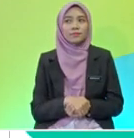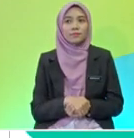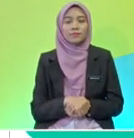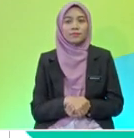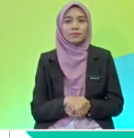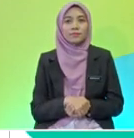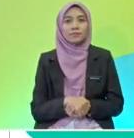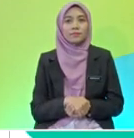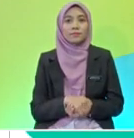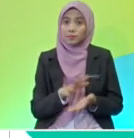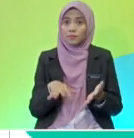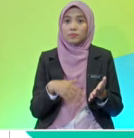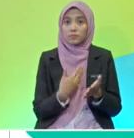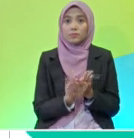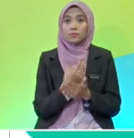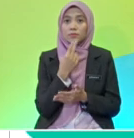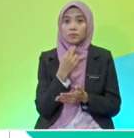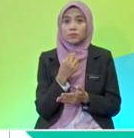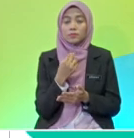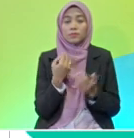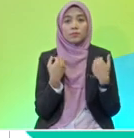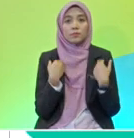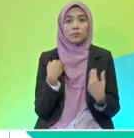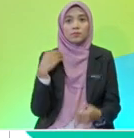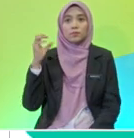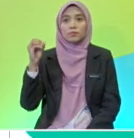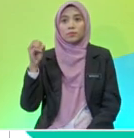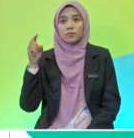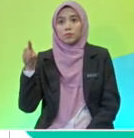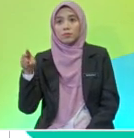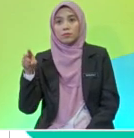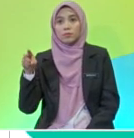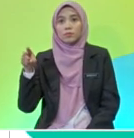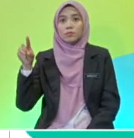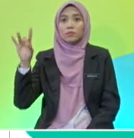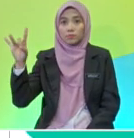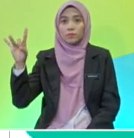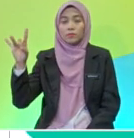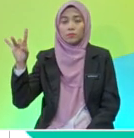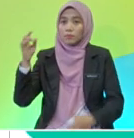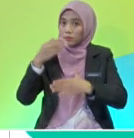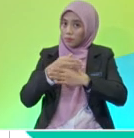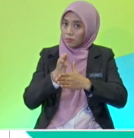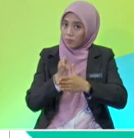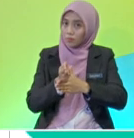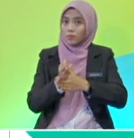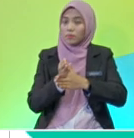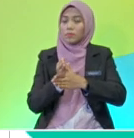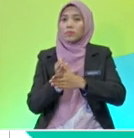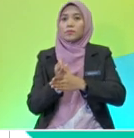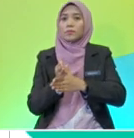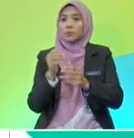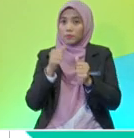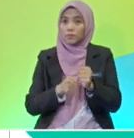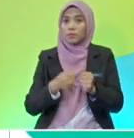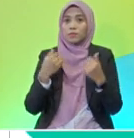keseluruhan gula itu kita ada Syifa kepada beberapa bungkusan yang setiap satunya adalah